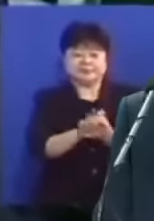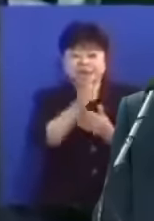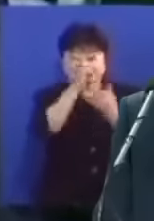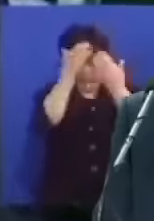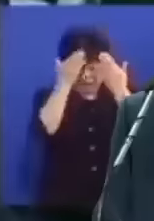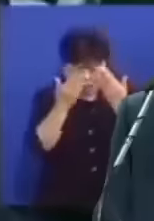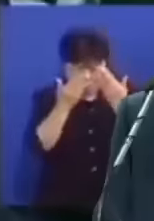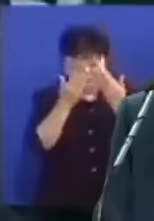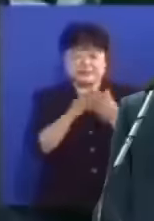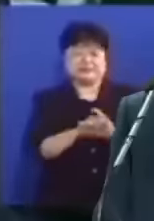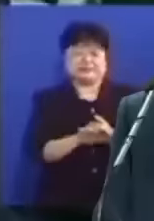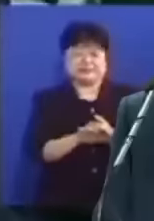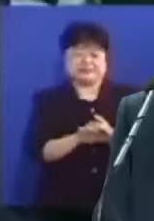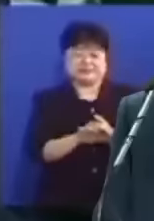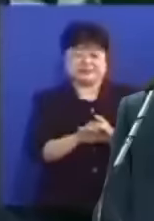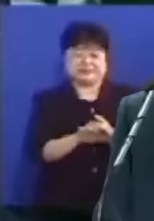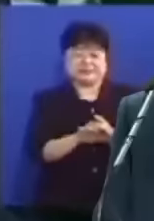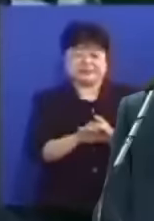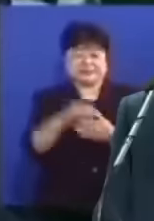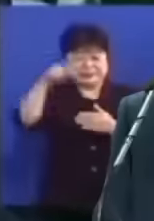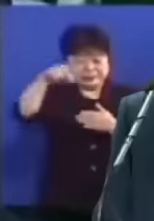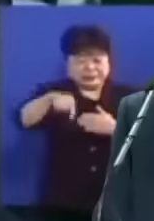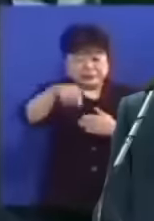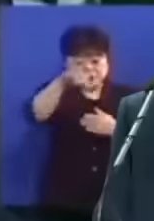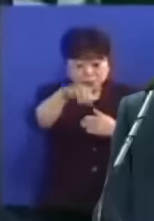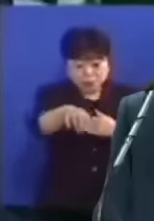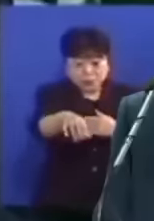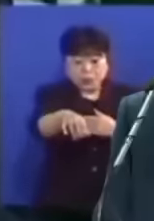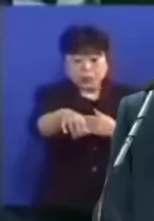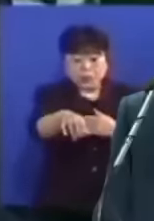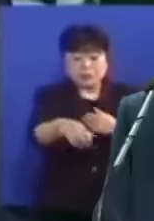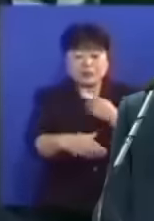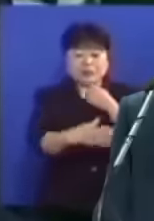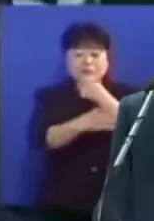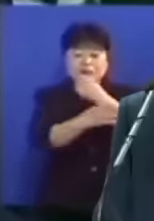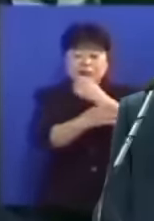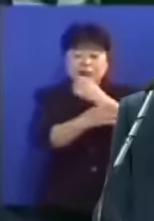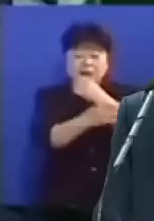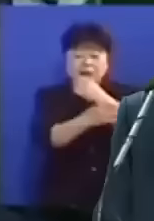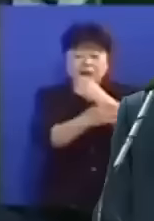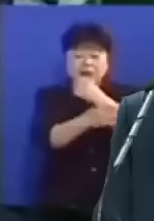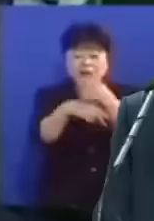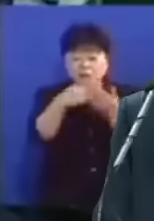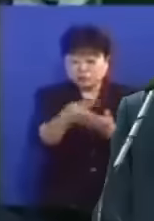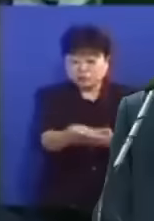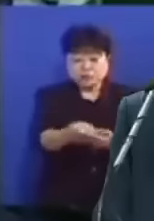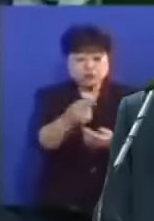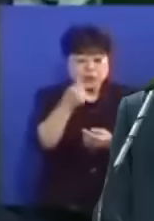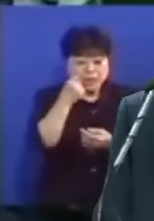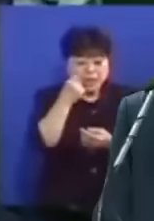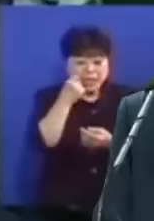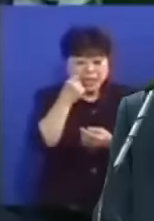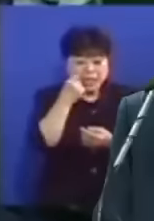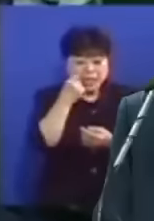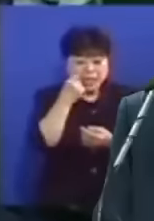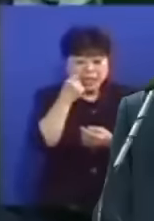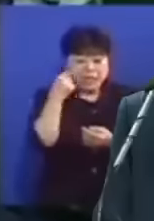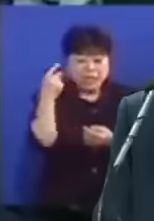감옥에 들어가서 깊은 곳에 쇠고랑에 차여서 눕지도 못하고